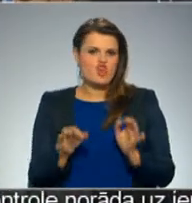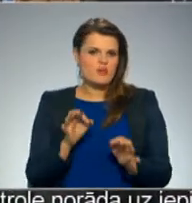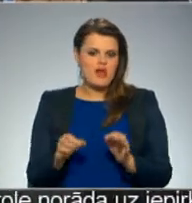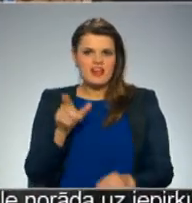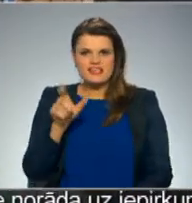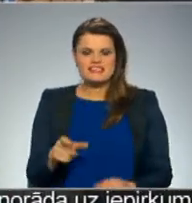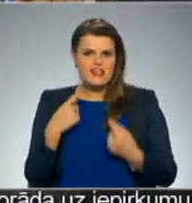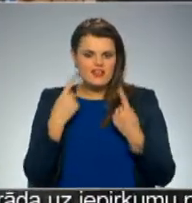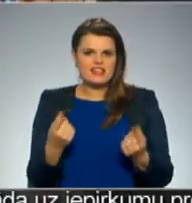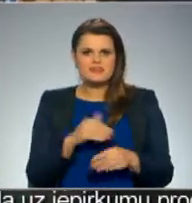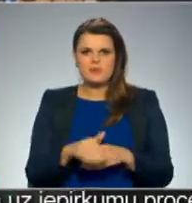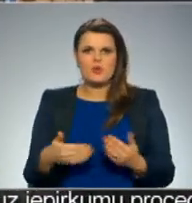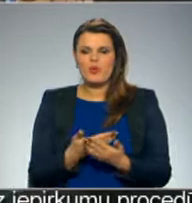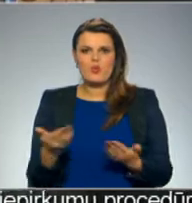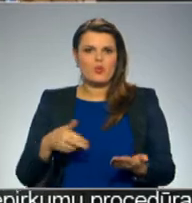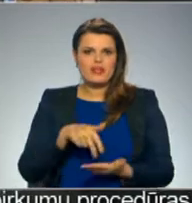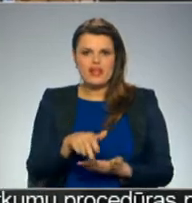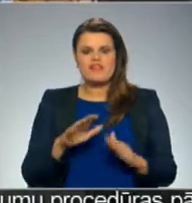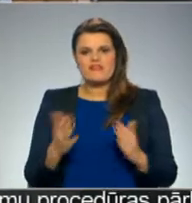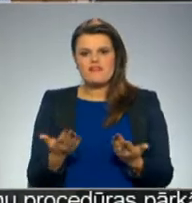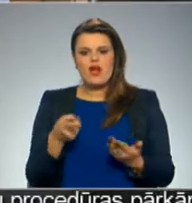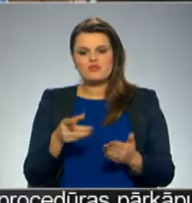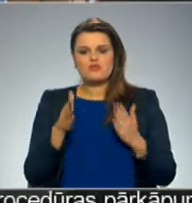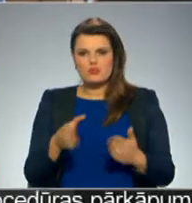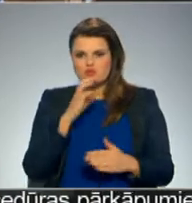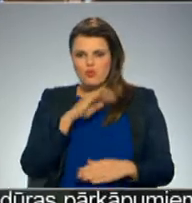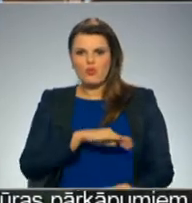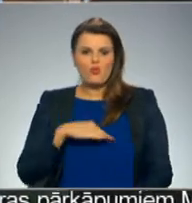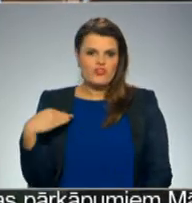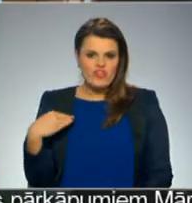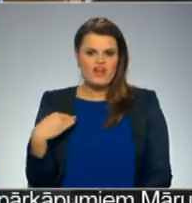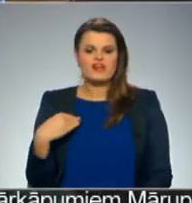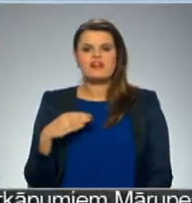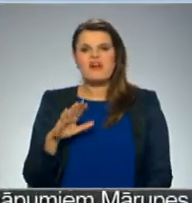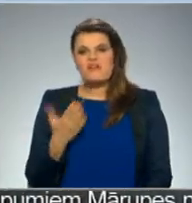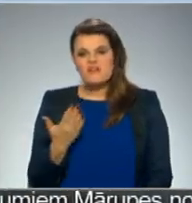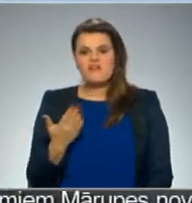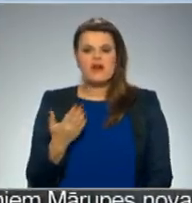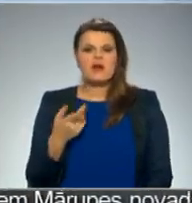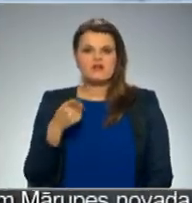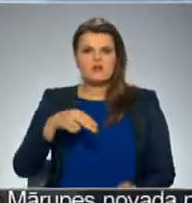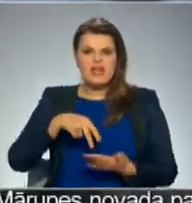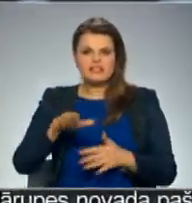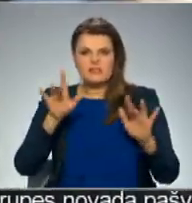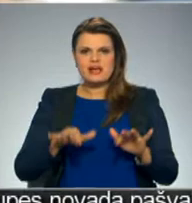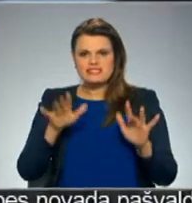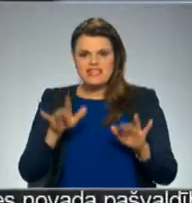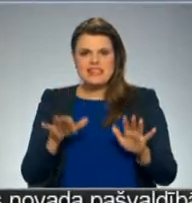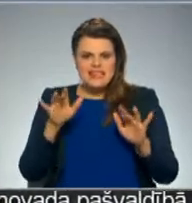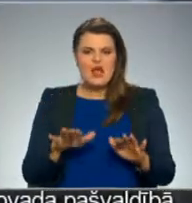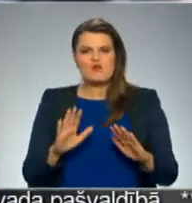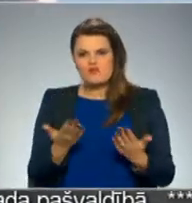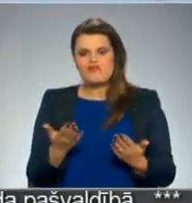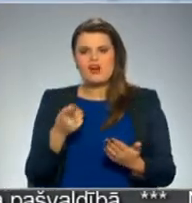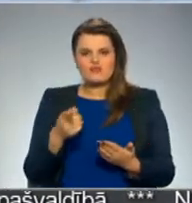Cilvēki nezina pilnīgi, kur pāriet. Vai nu tu būsi ūdenījot šitie pilsētā, vai nu tu brīdīsi sniegā vai šitie, vai